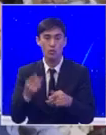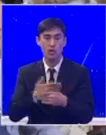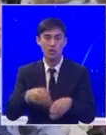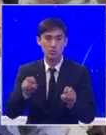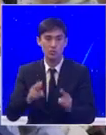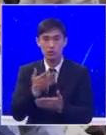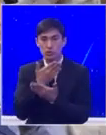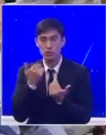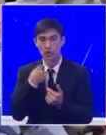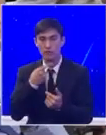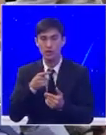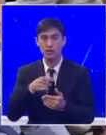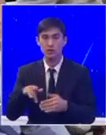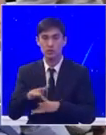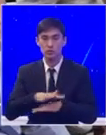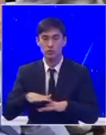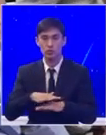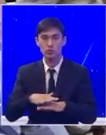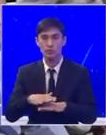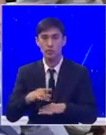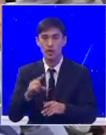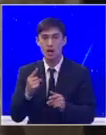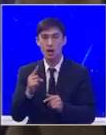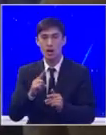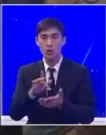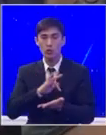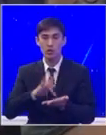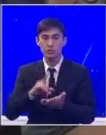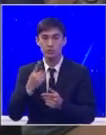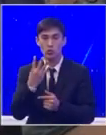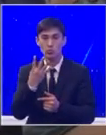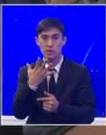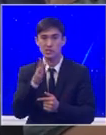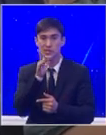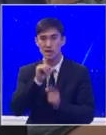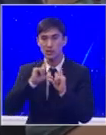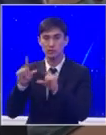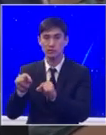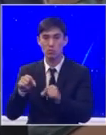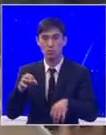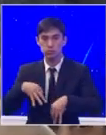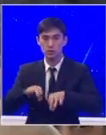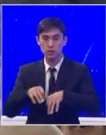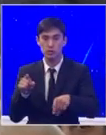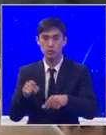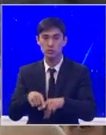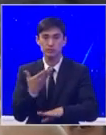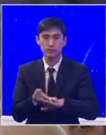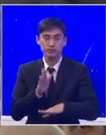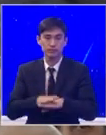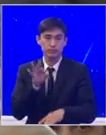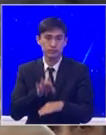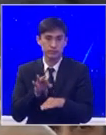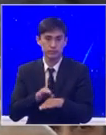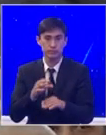маман көрмөйбүз деди. Орталык менен ара кашыктык 4-5 саат. Көлүк бизге жеткенше жанымызды шүбүрөккө тийип отурабыз деген жанайкайларын